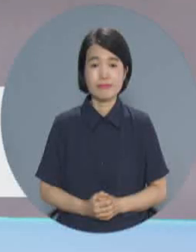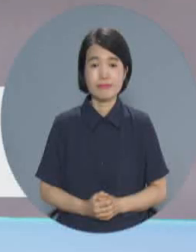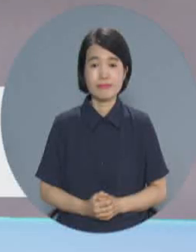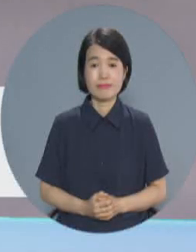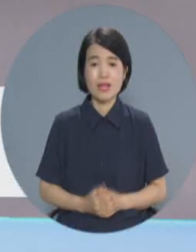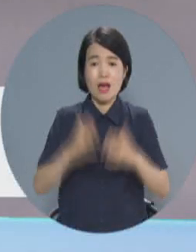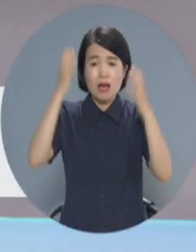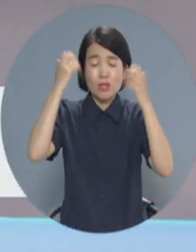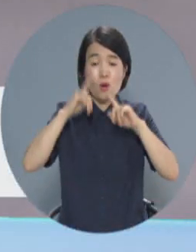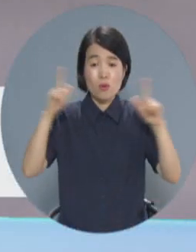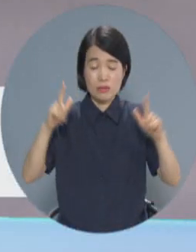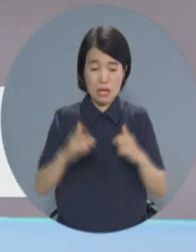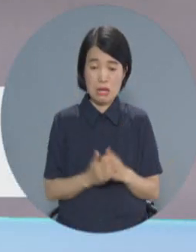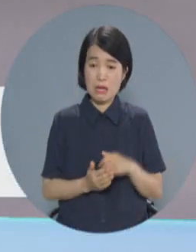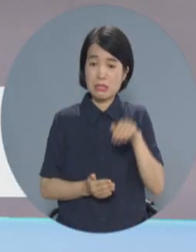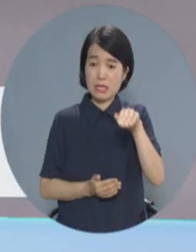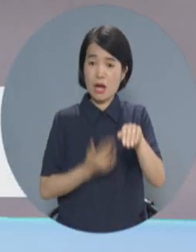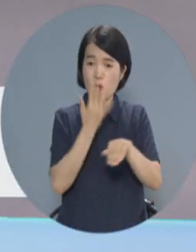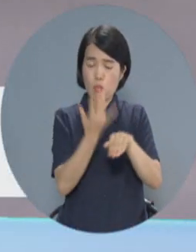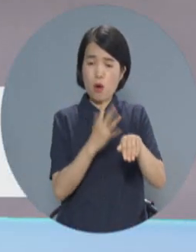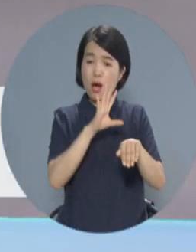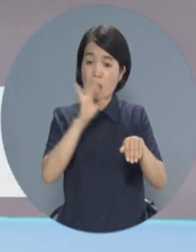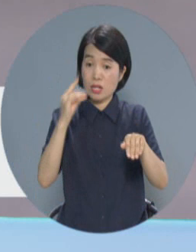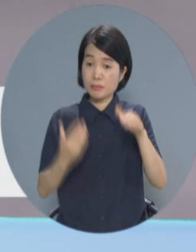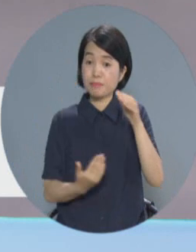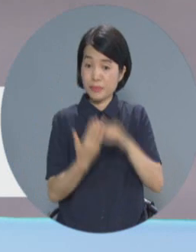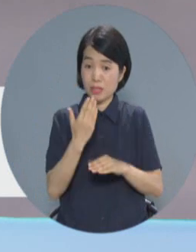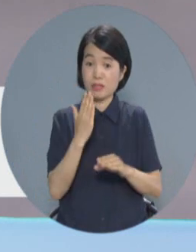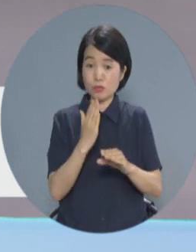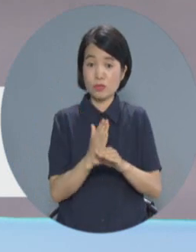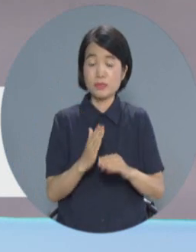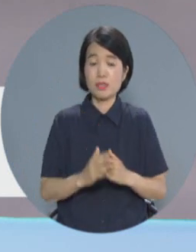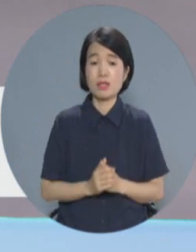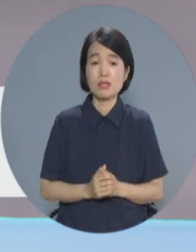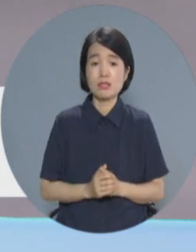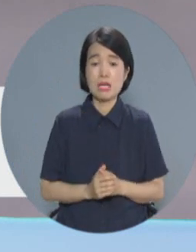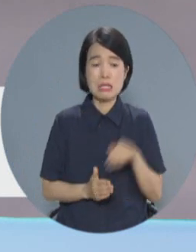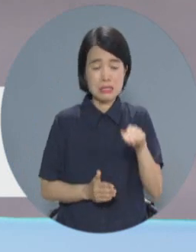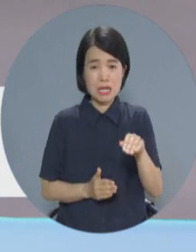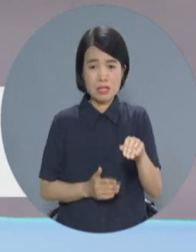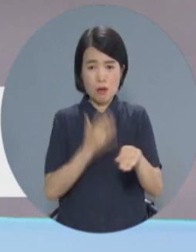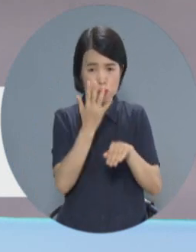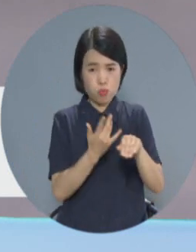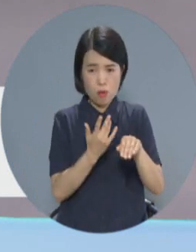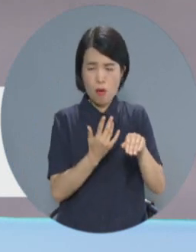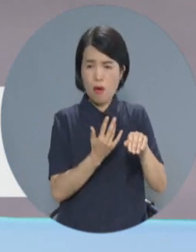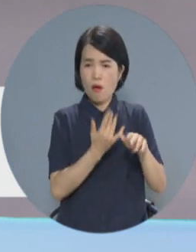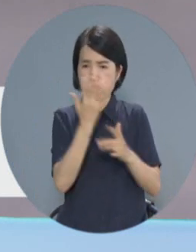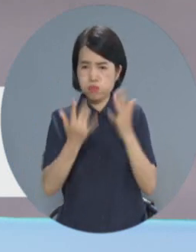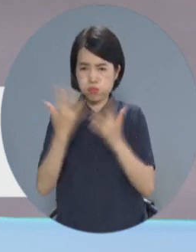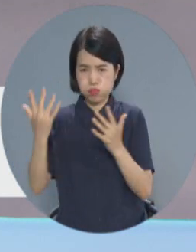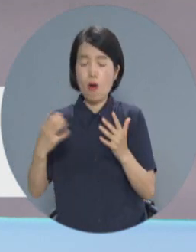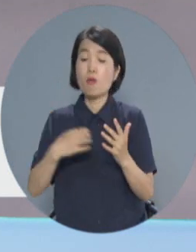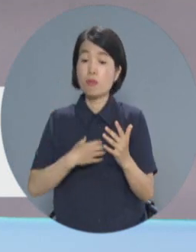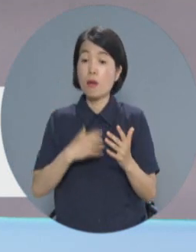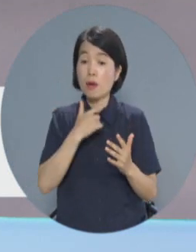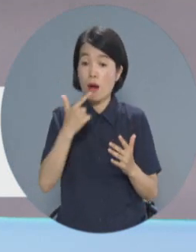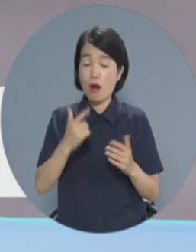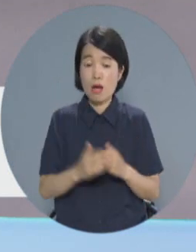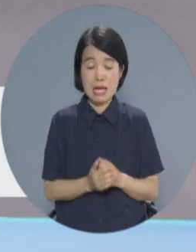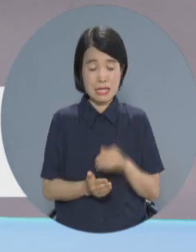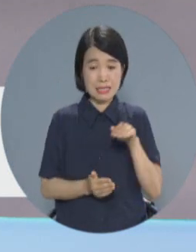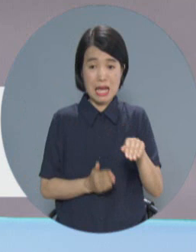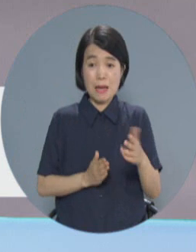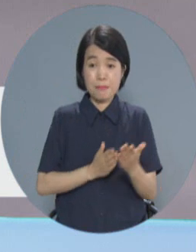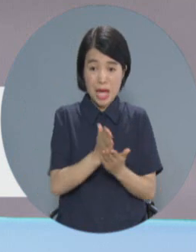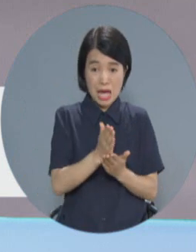이 무더운 날씨에 차량 화재가 종종 발생하고 있습니다. 자동차에 불이 붙으면 큰 불로 번질 수 있어서 차량용